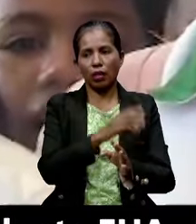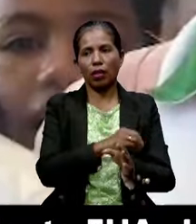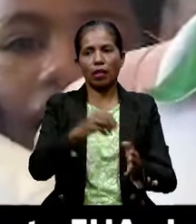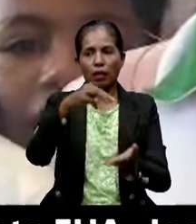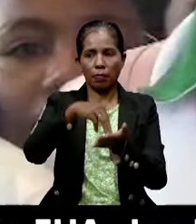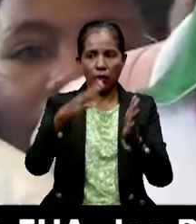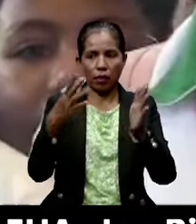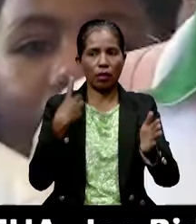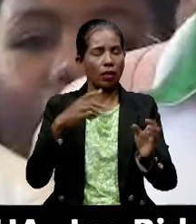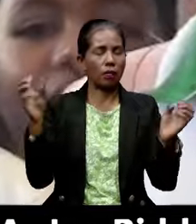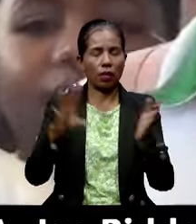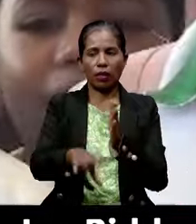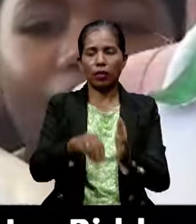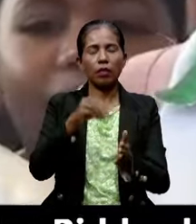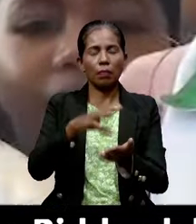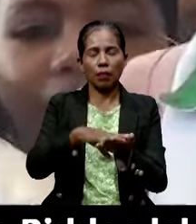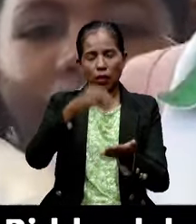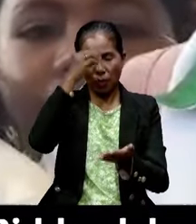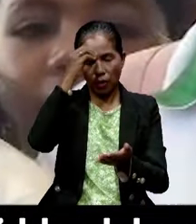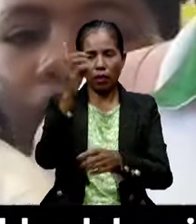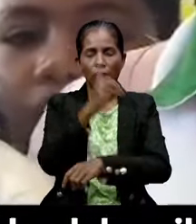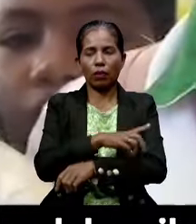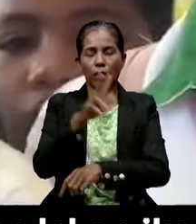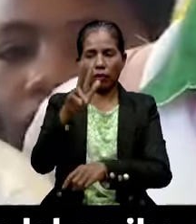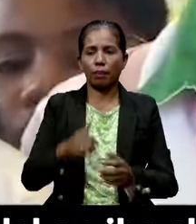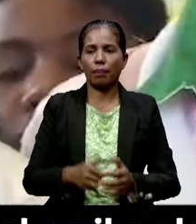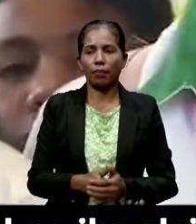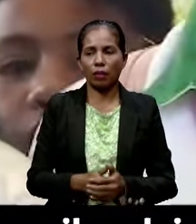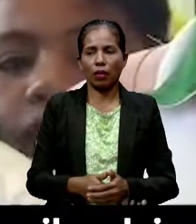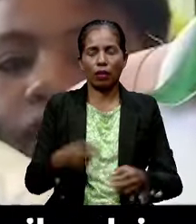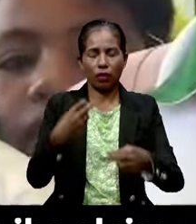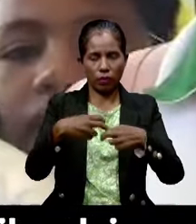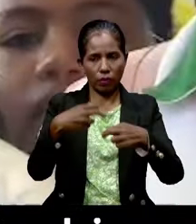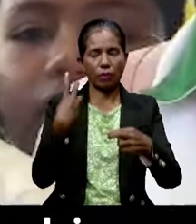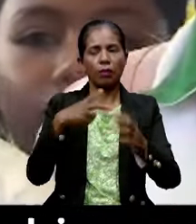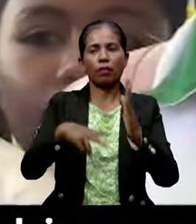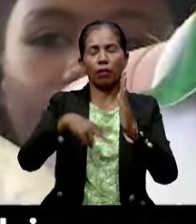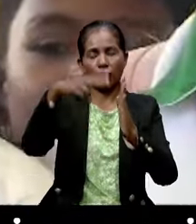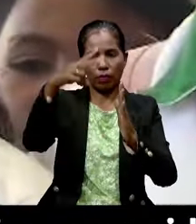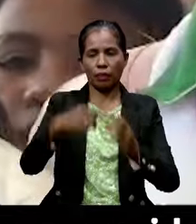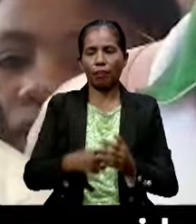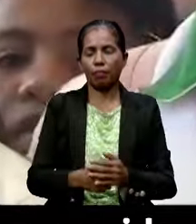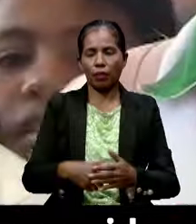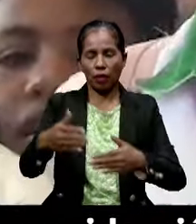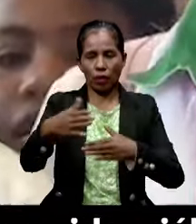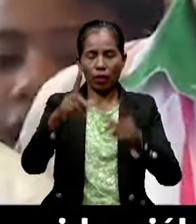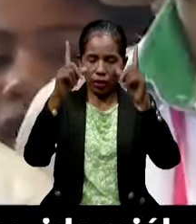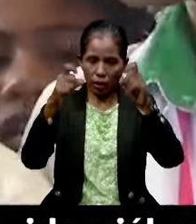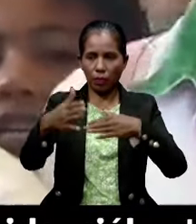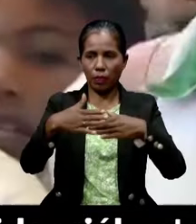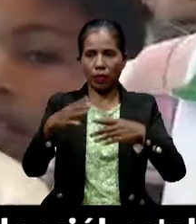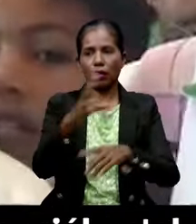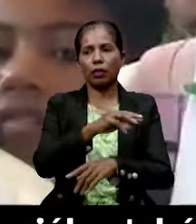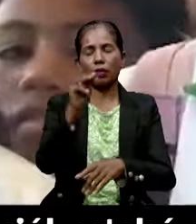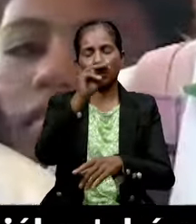ke ami lasimo durante loro katnya lara ida ne se dificulta pa mina valor galen si Izame besi kau sih Izame besi kau naya lorong segunda am